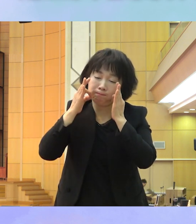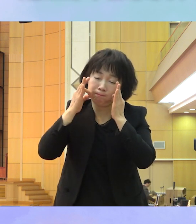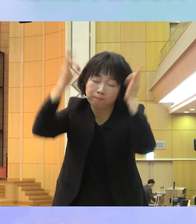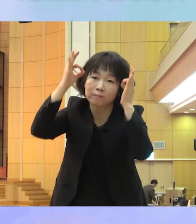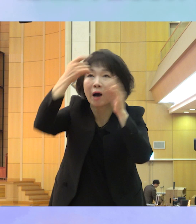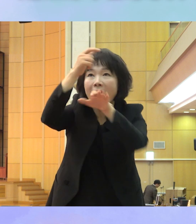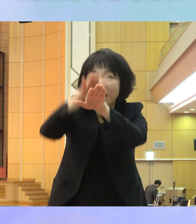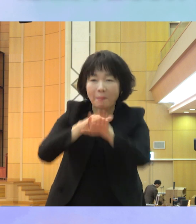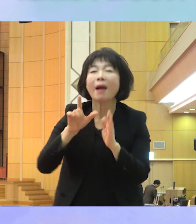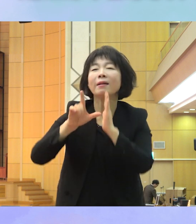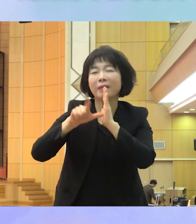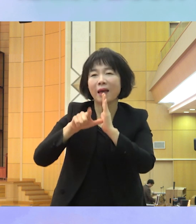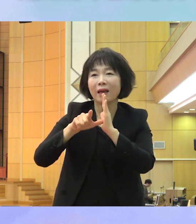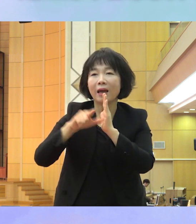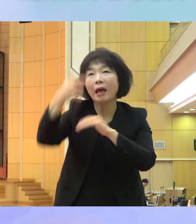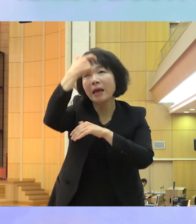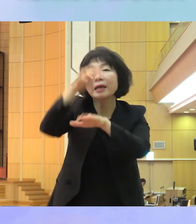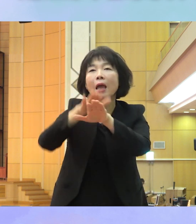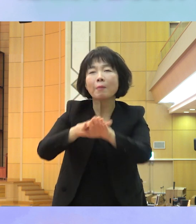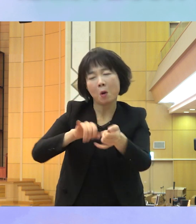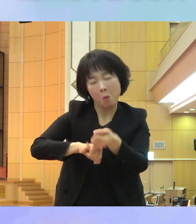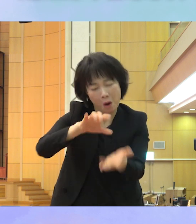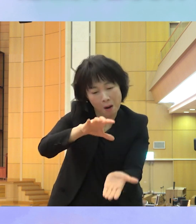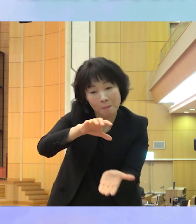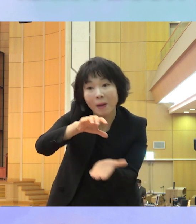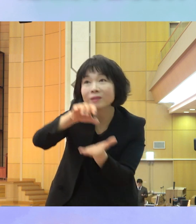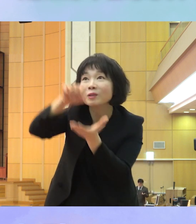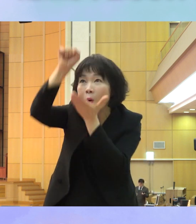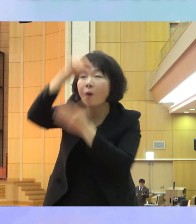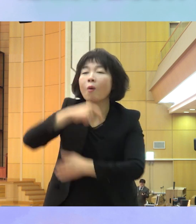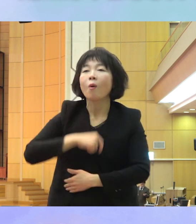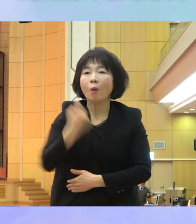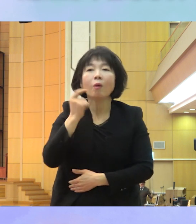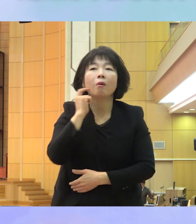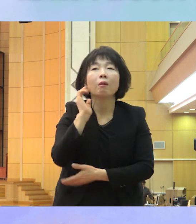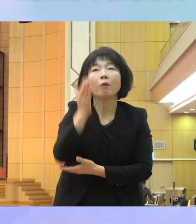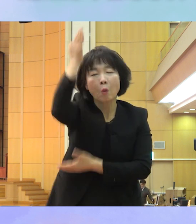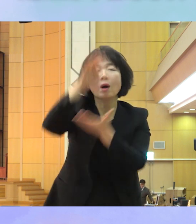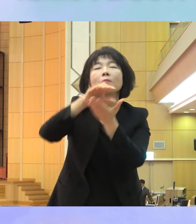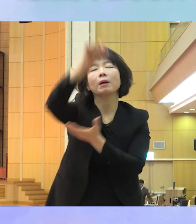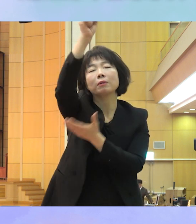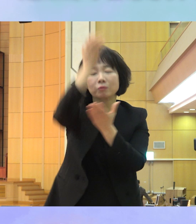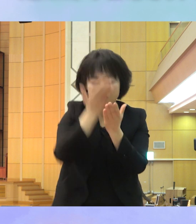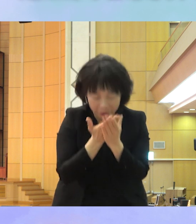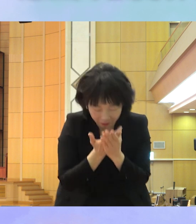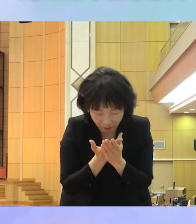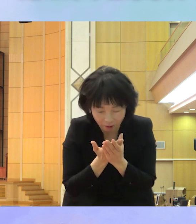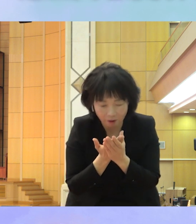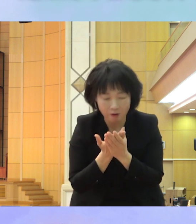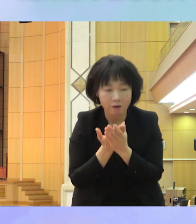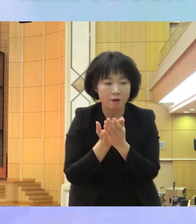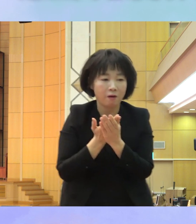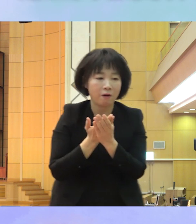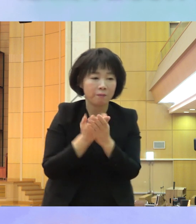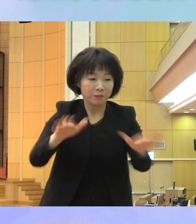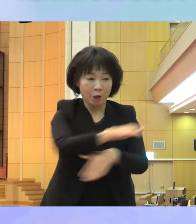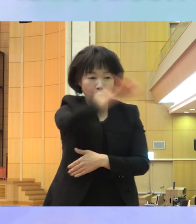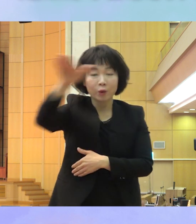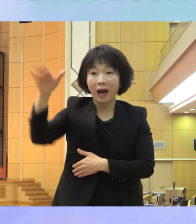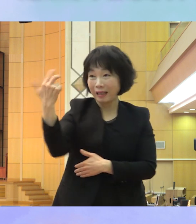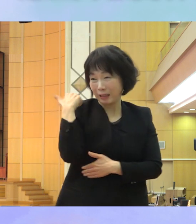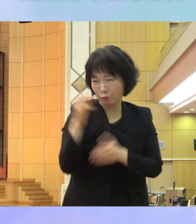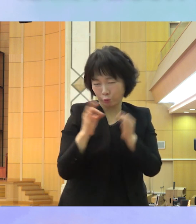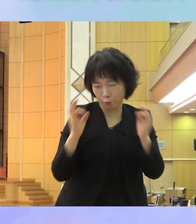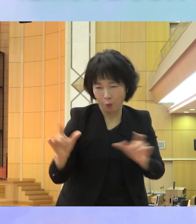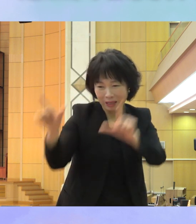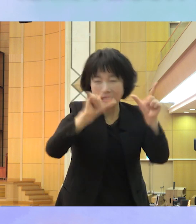다하여 예배 드릴 때에 이 예배를 허명하시고 홀로 영광 받아 주시옵소서. 저희들 한